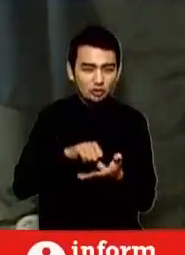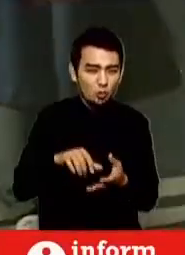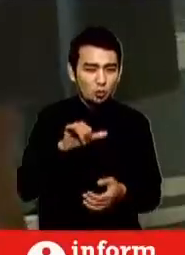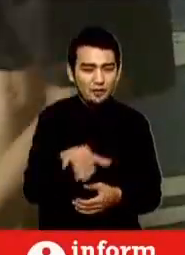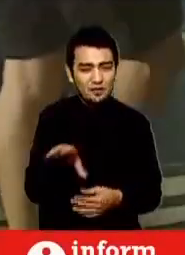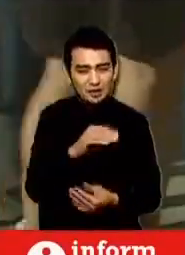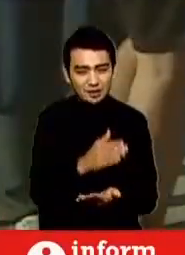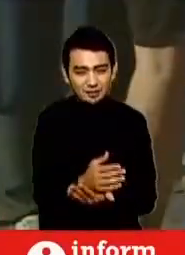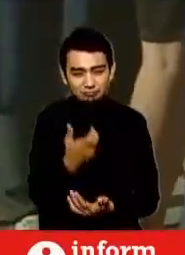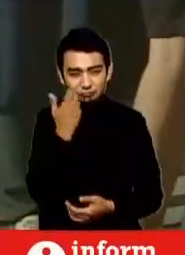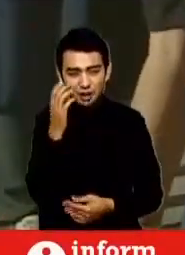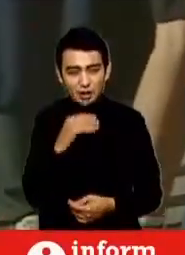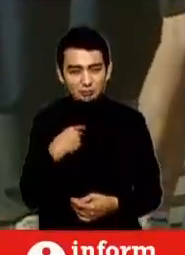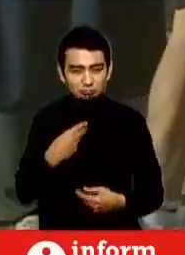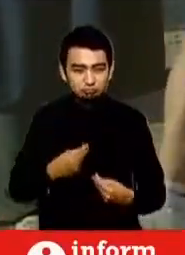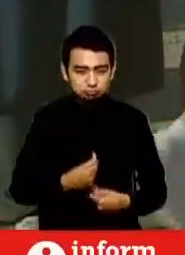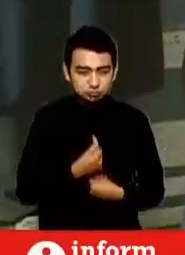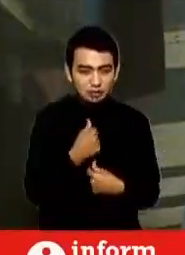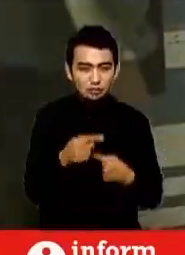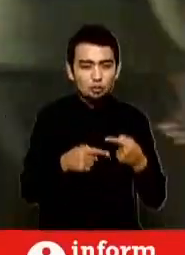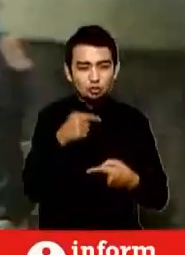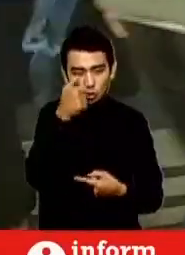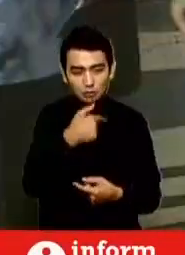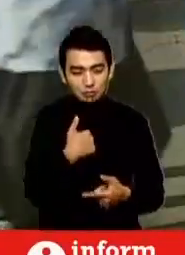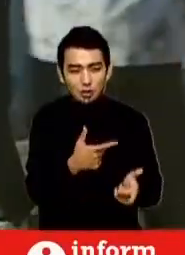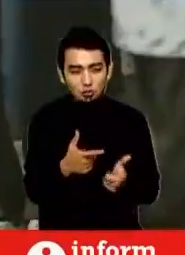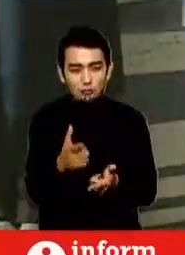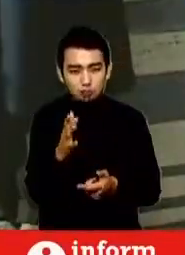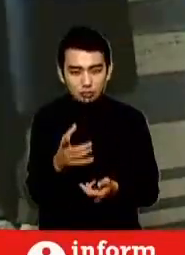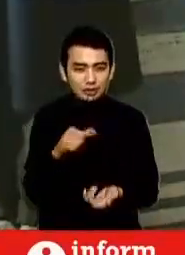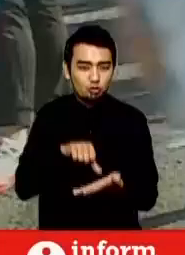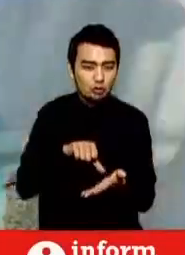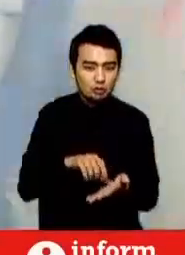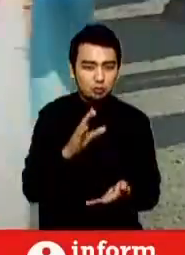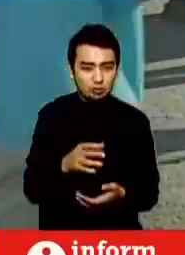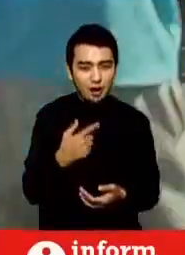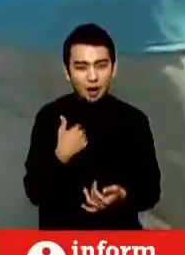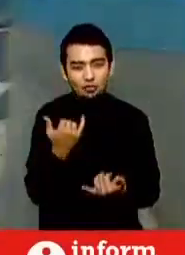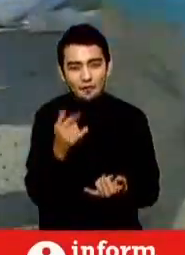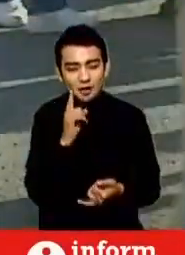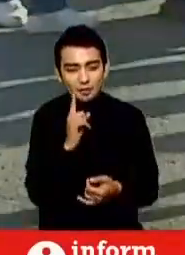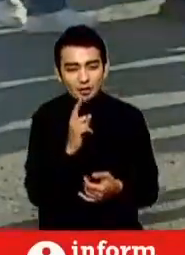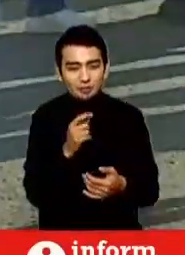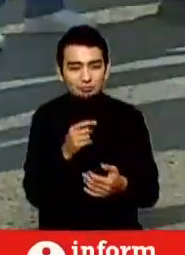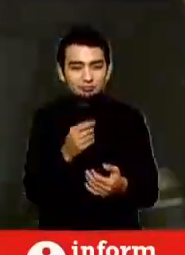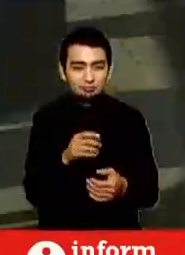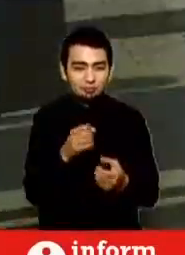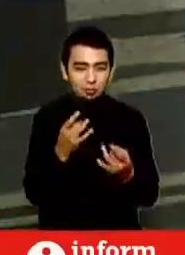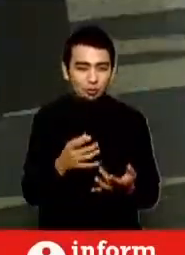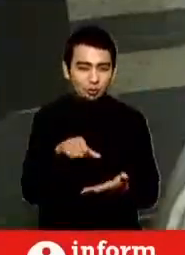всех. Я вдохновилась и в следующий год буду готовиться тоже участвовать. Но я болельщик сейчас. Организация